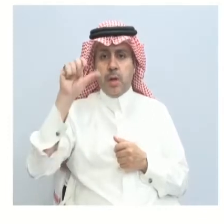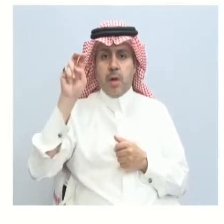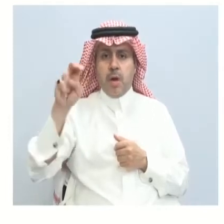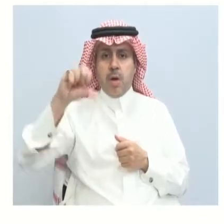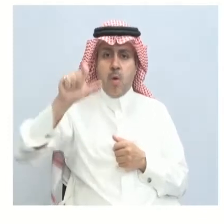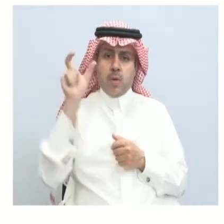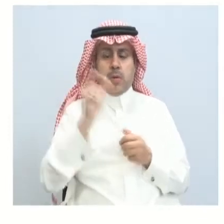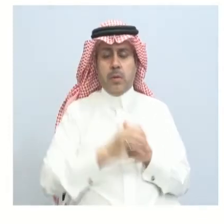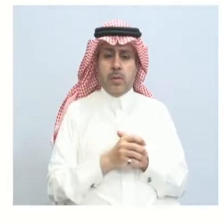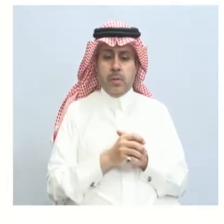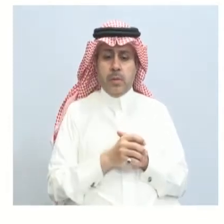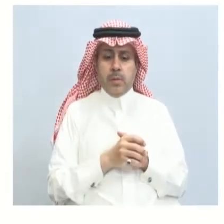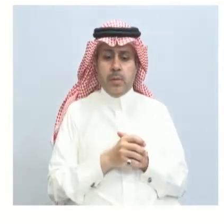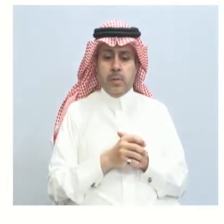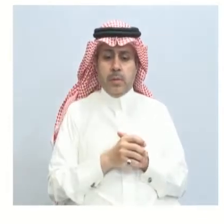معنى